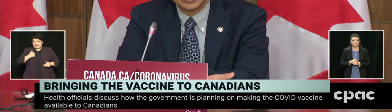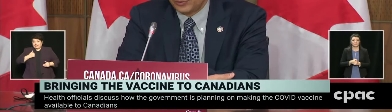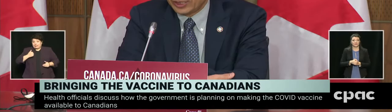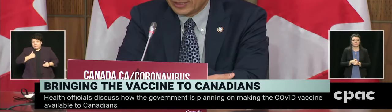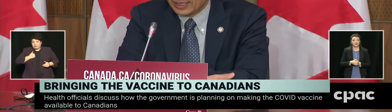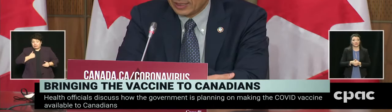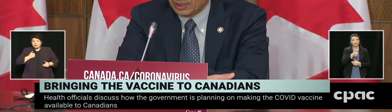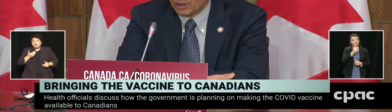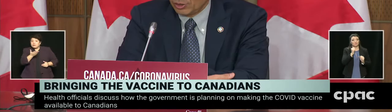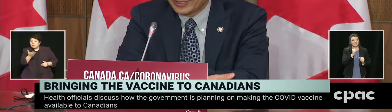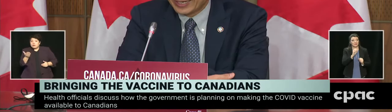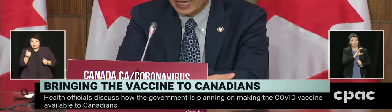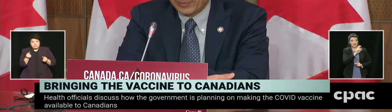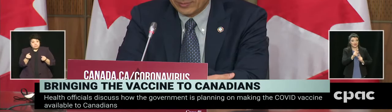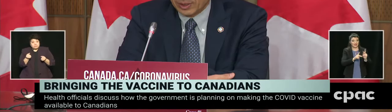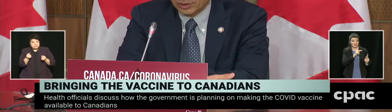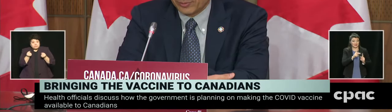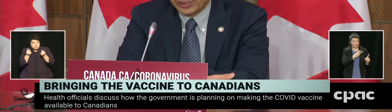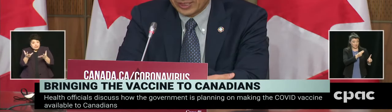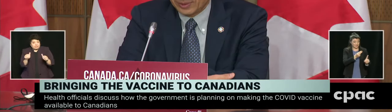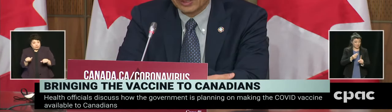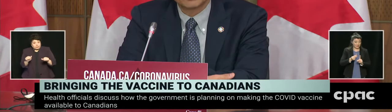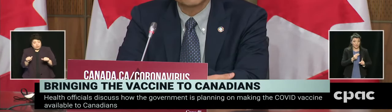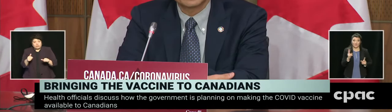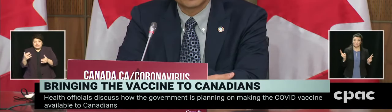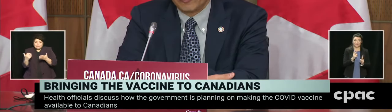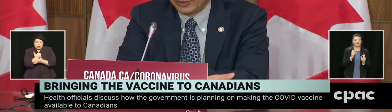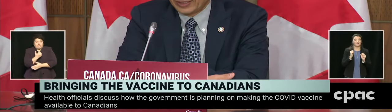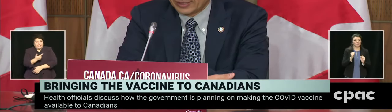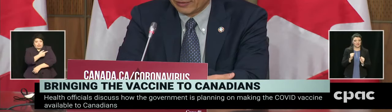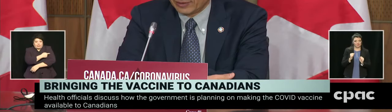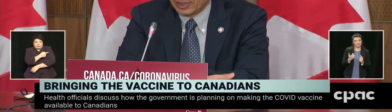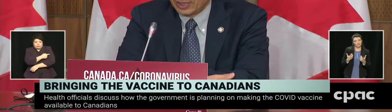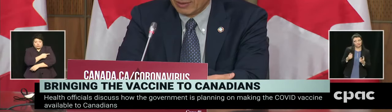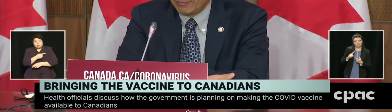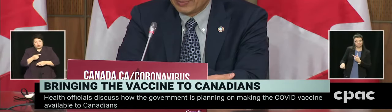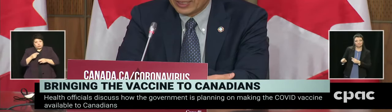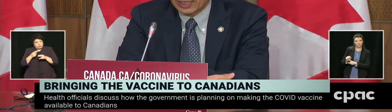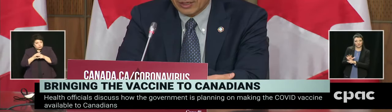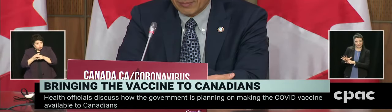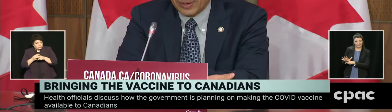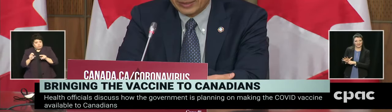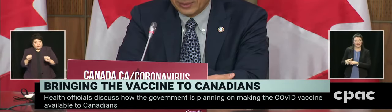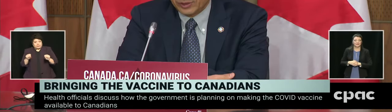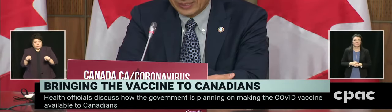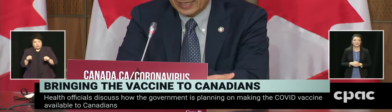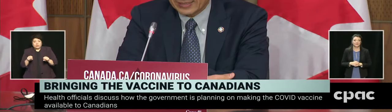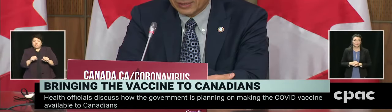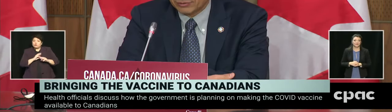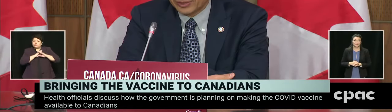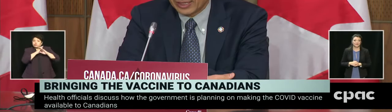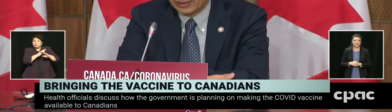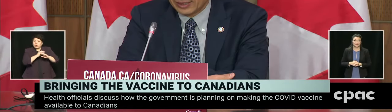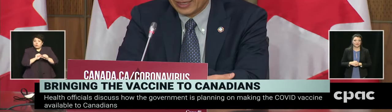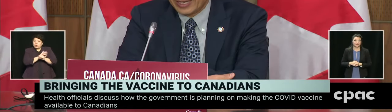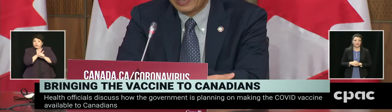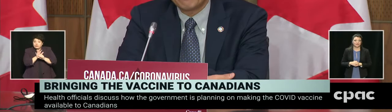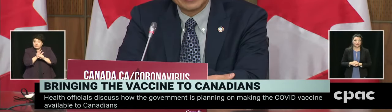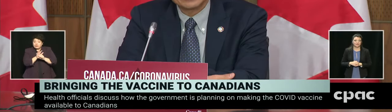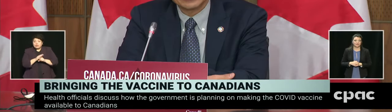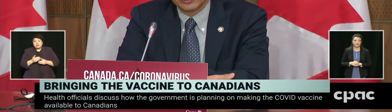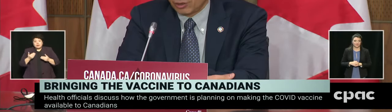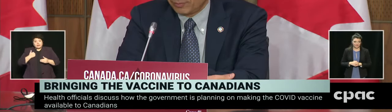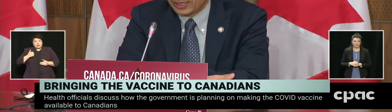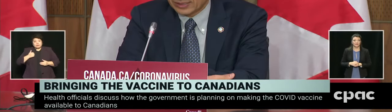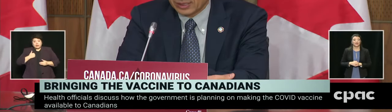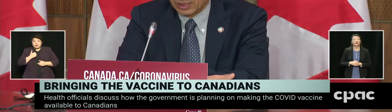être immunisés aussi rapidement que possible contre la COVID-19. Même si la campagne d'immunisation du Canada est